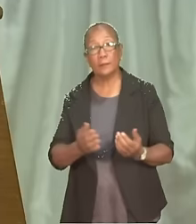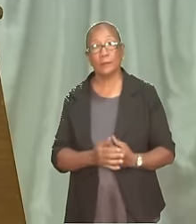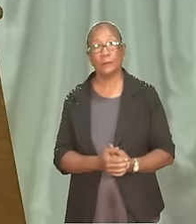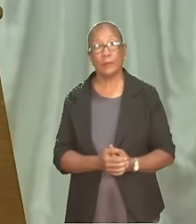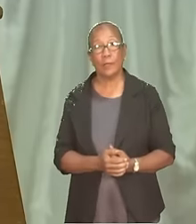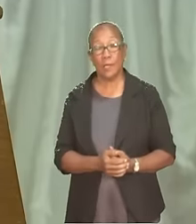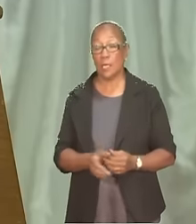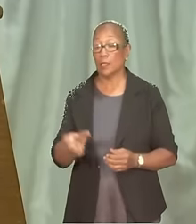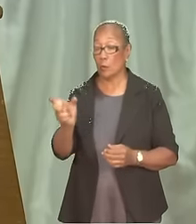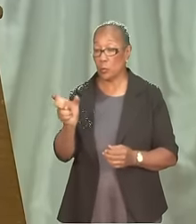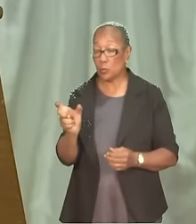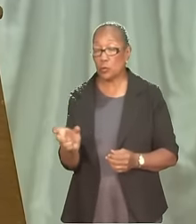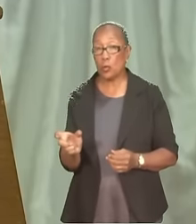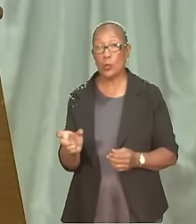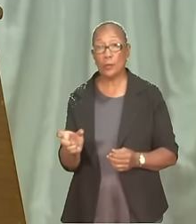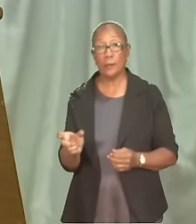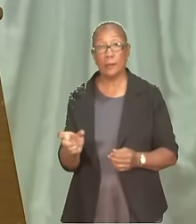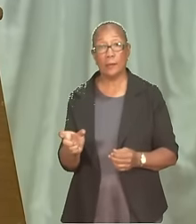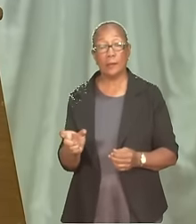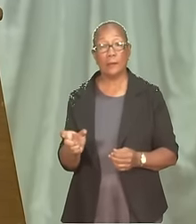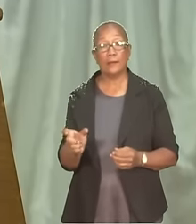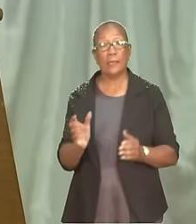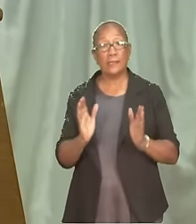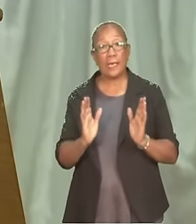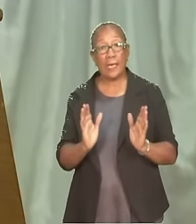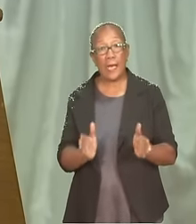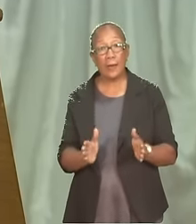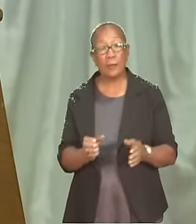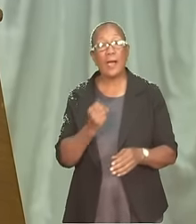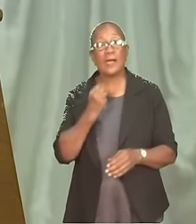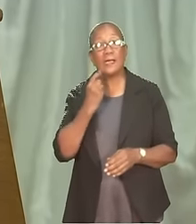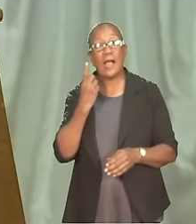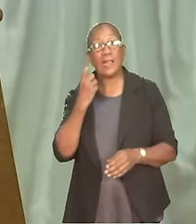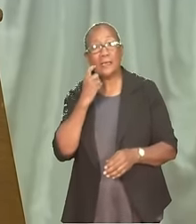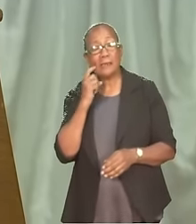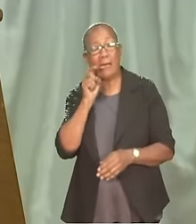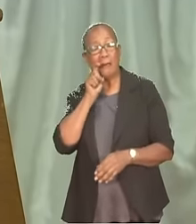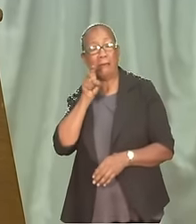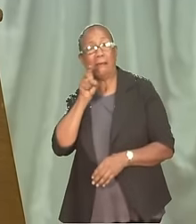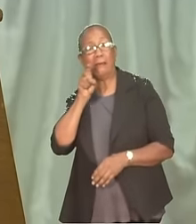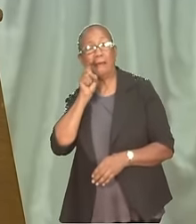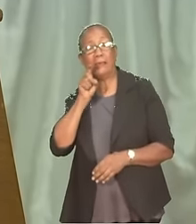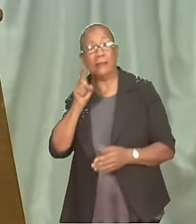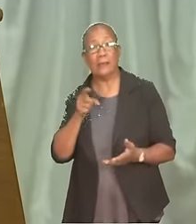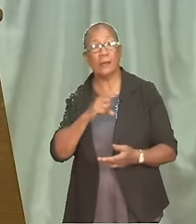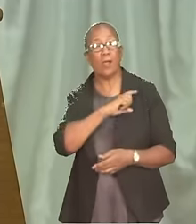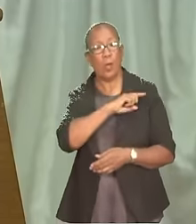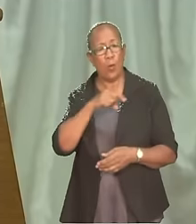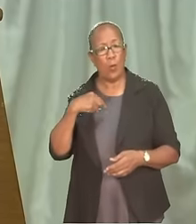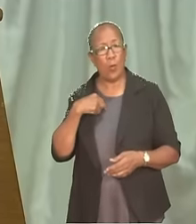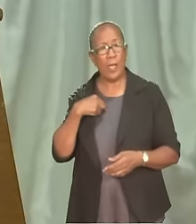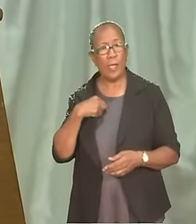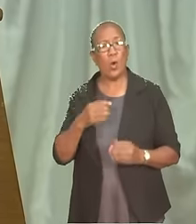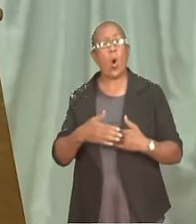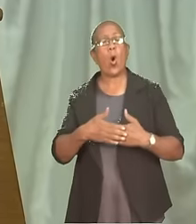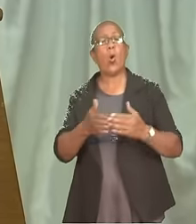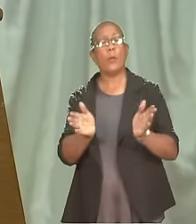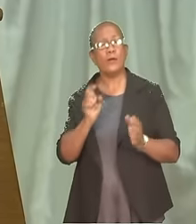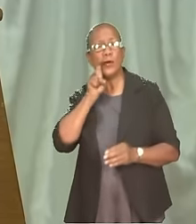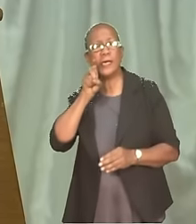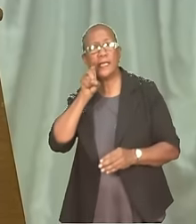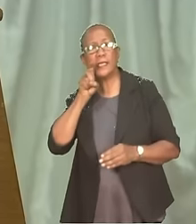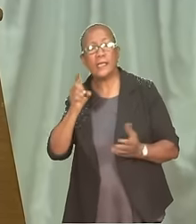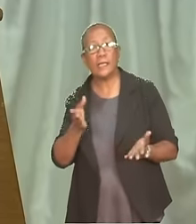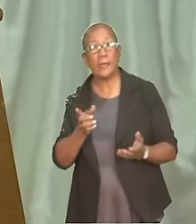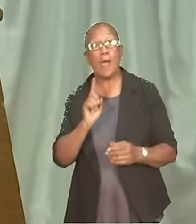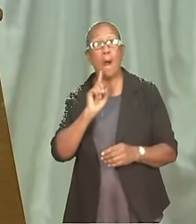de personen en de groepen die zich klaarmaken. En die ons dagelijks bekritiseren. En wij zijn open voor kritiek.